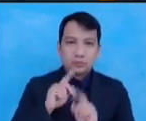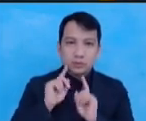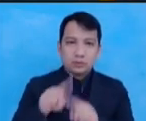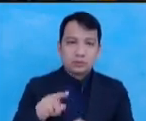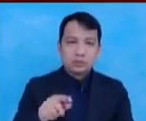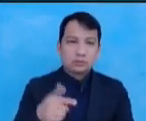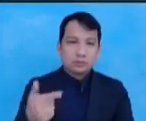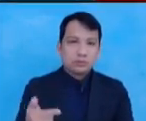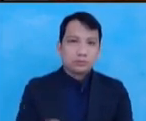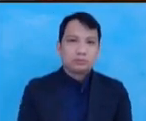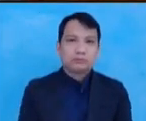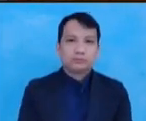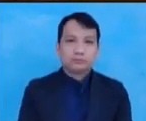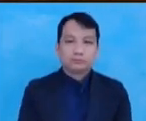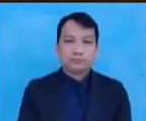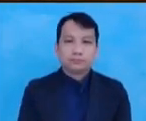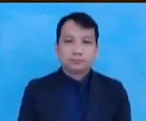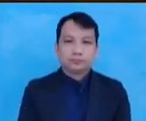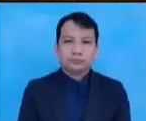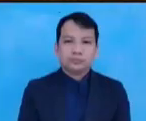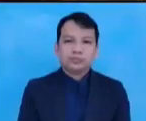Patrick.